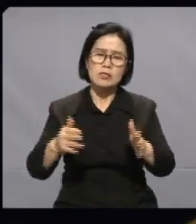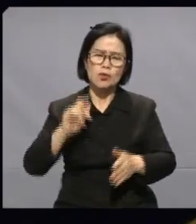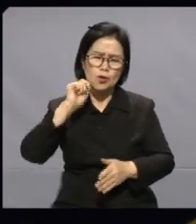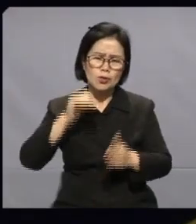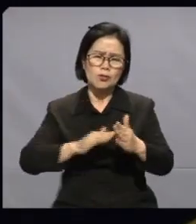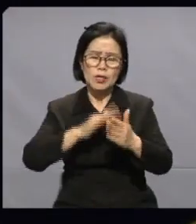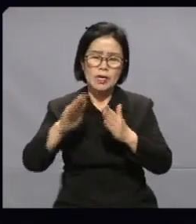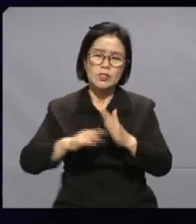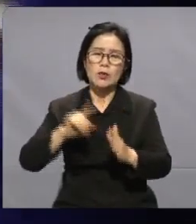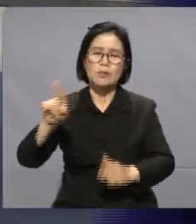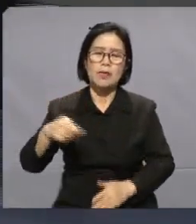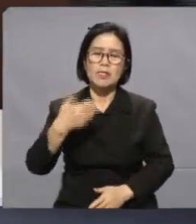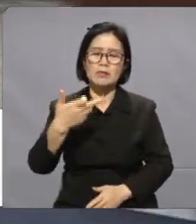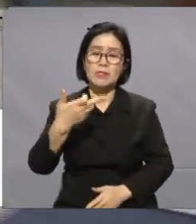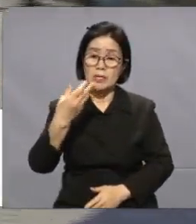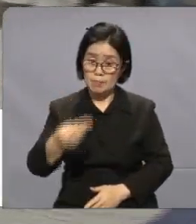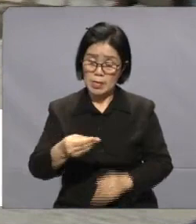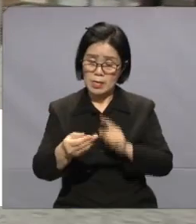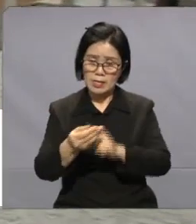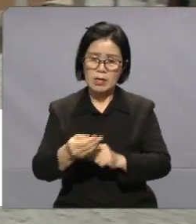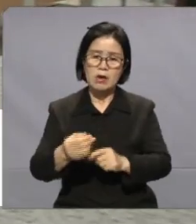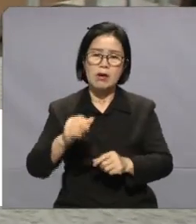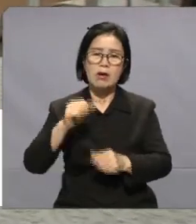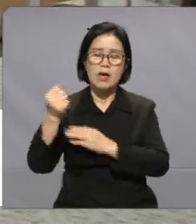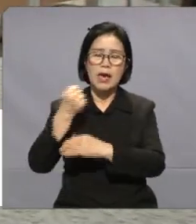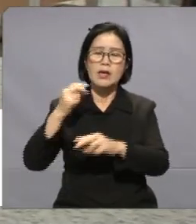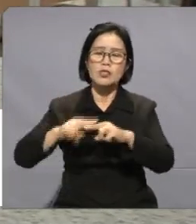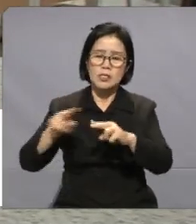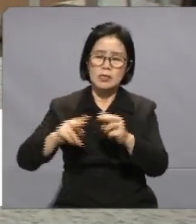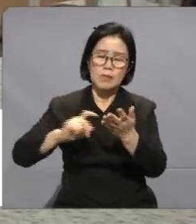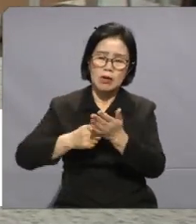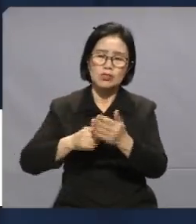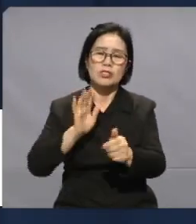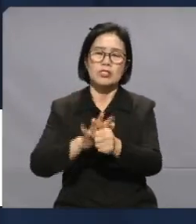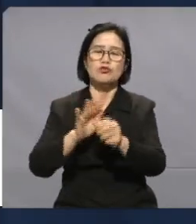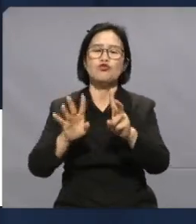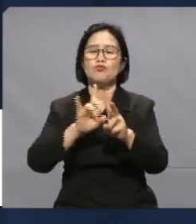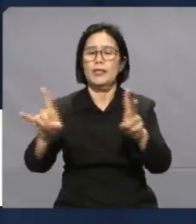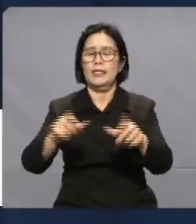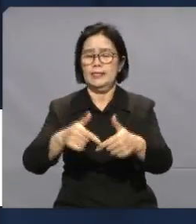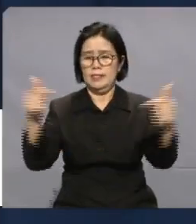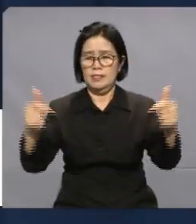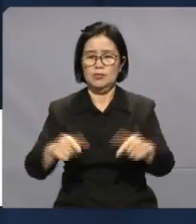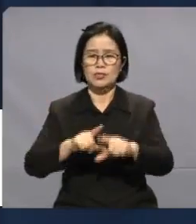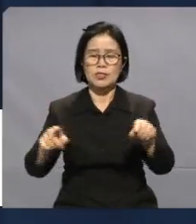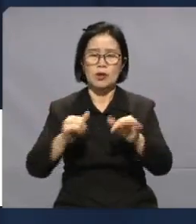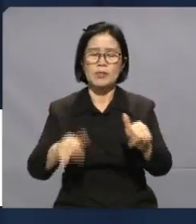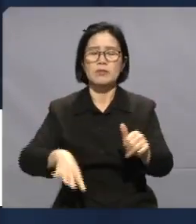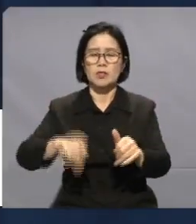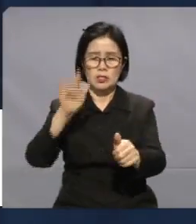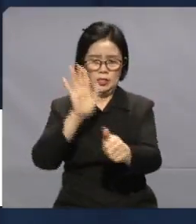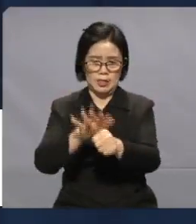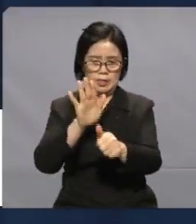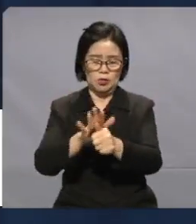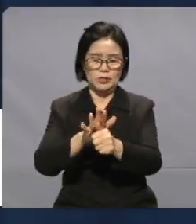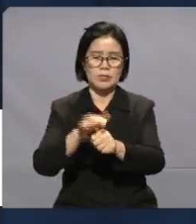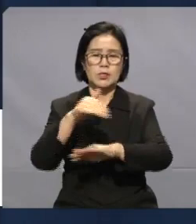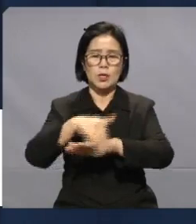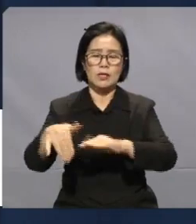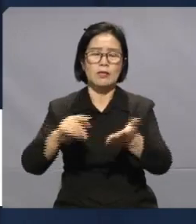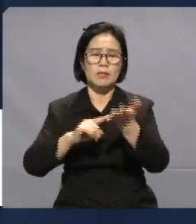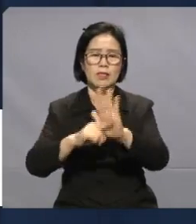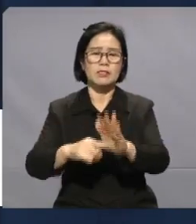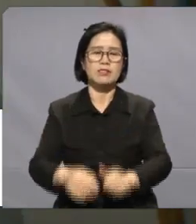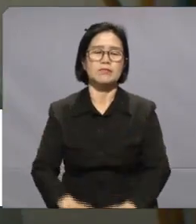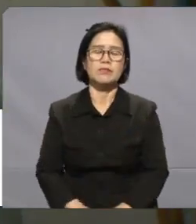취약계층 117만 가구에 대해 에너지바우처 지원을 2배 늘리기로 한데 이어 서민우선 지원 방침을 밝혔습니다